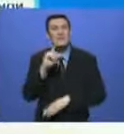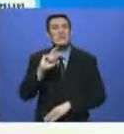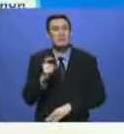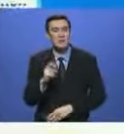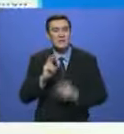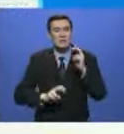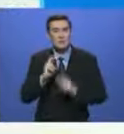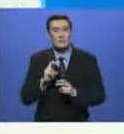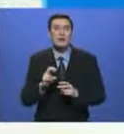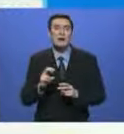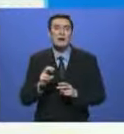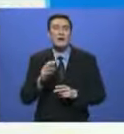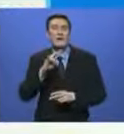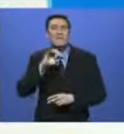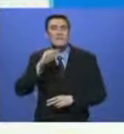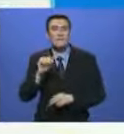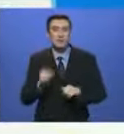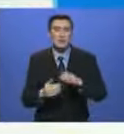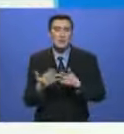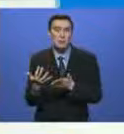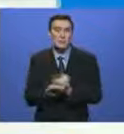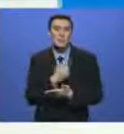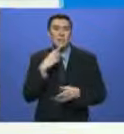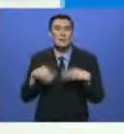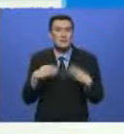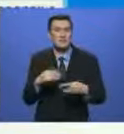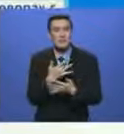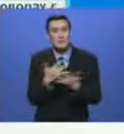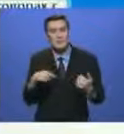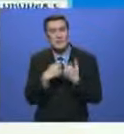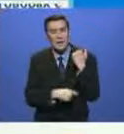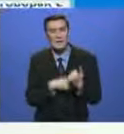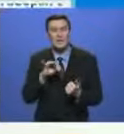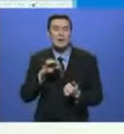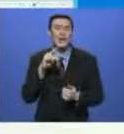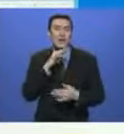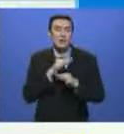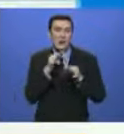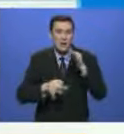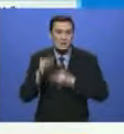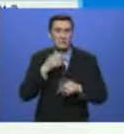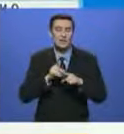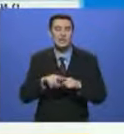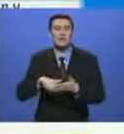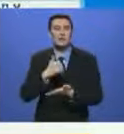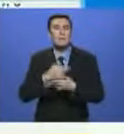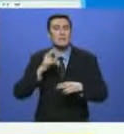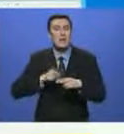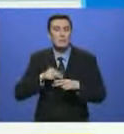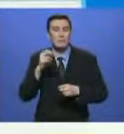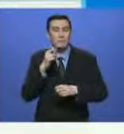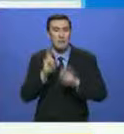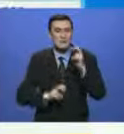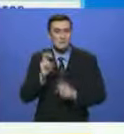означает, что из углеводородов будут получать полимерные материалы, основу для лекарств. Переработка металла будет углубляться до